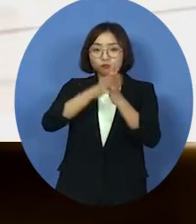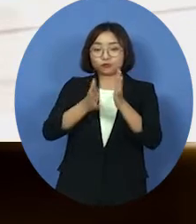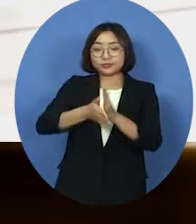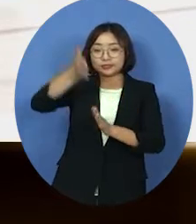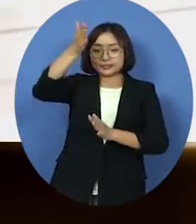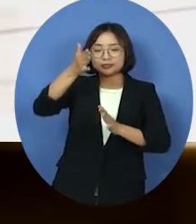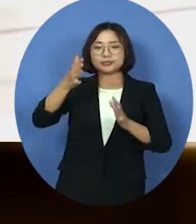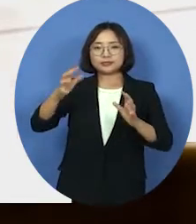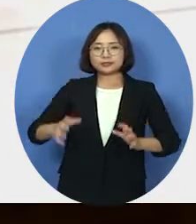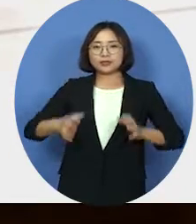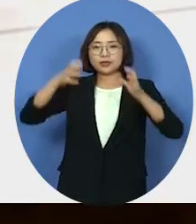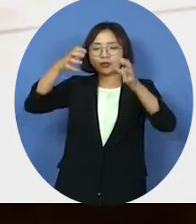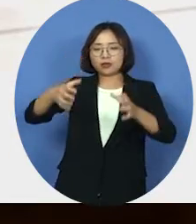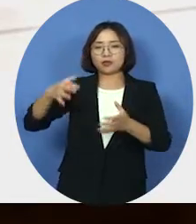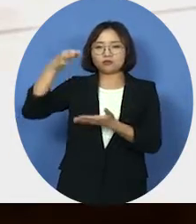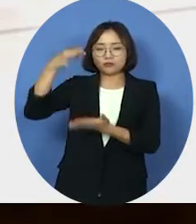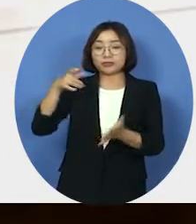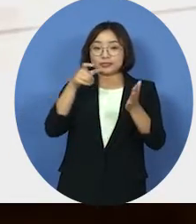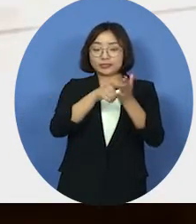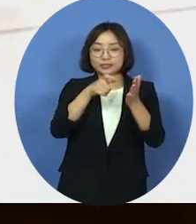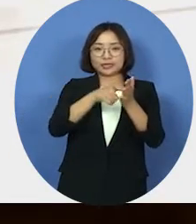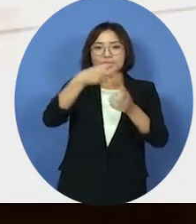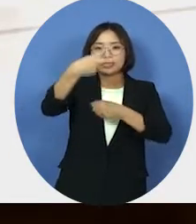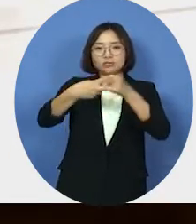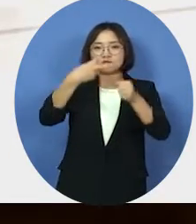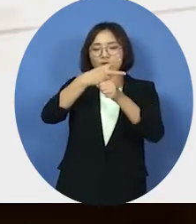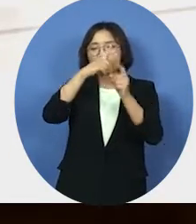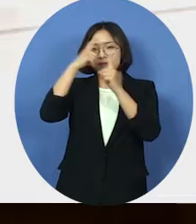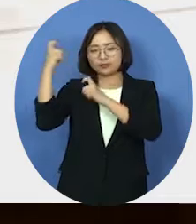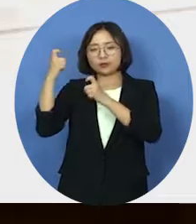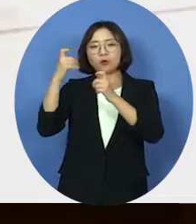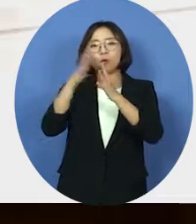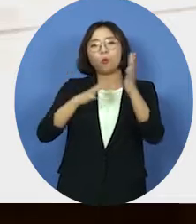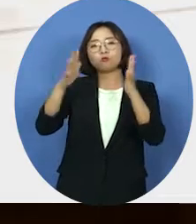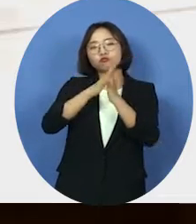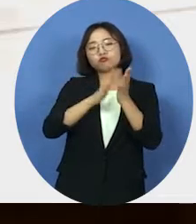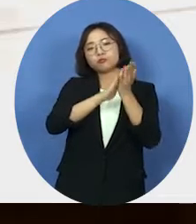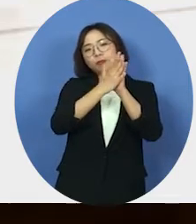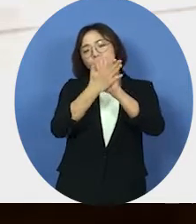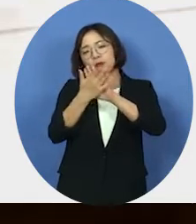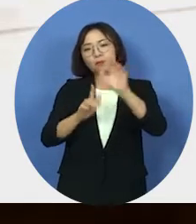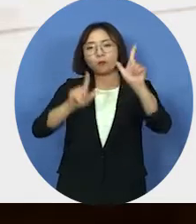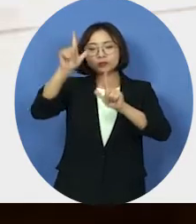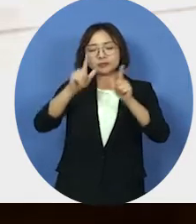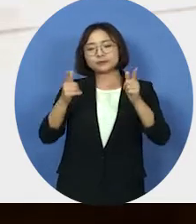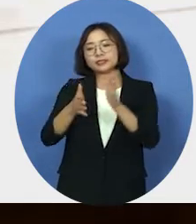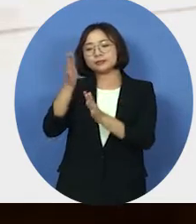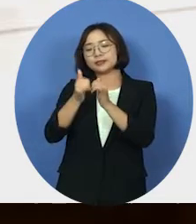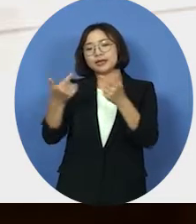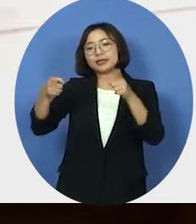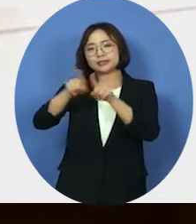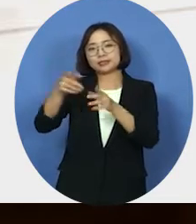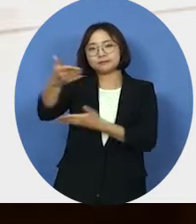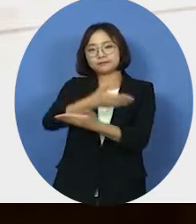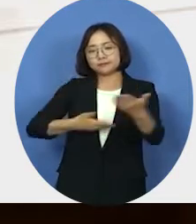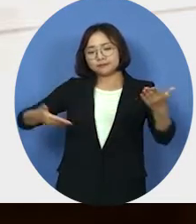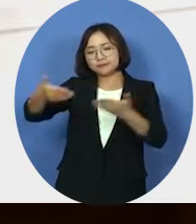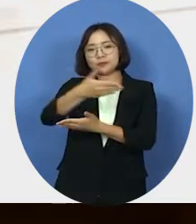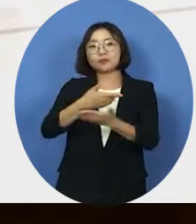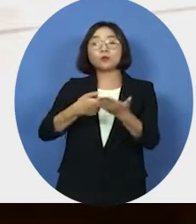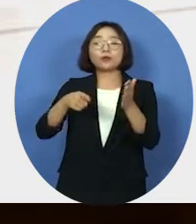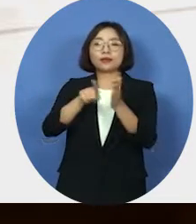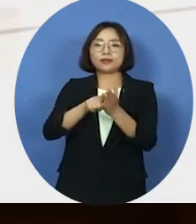공주시가 세계유산 등재 2주년을 맞아 변화된 공주의 모습을 시민과 함께 공유하고 의미를 되새기고자